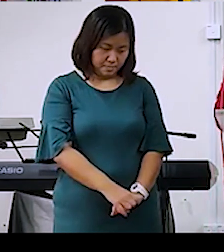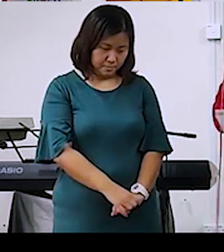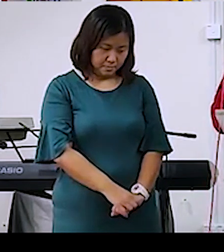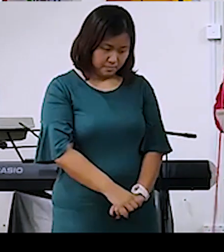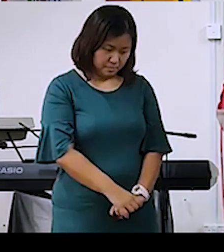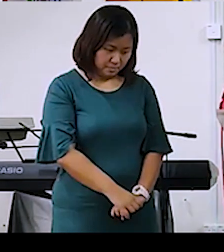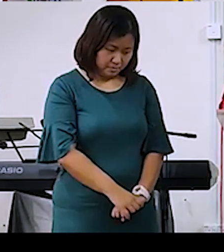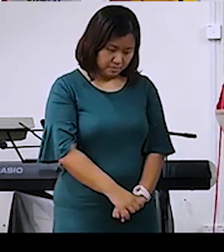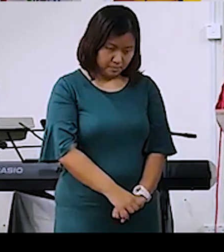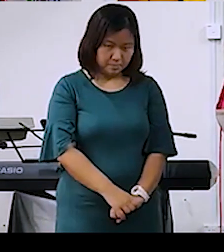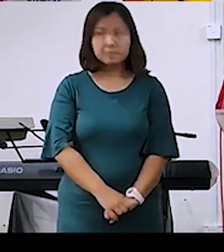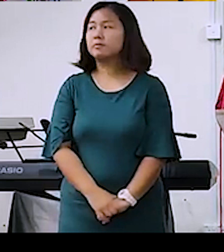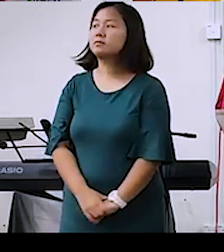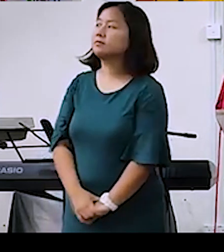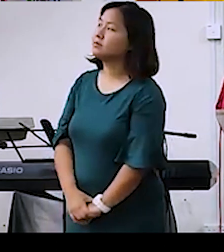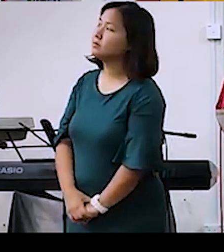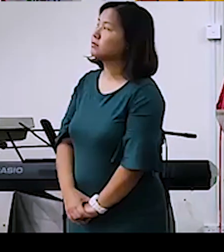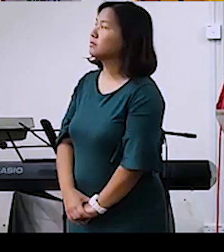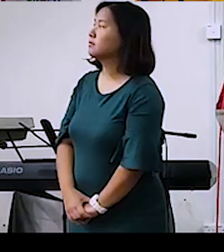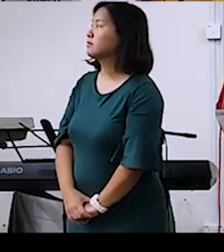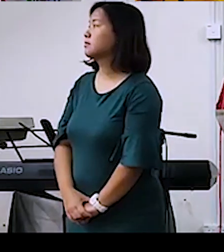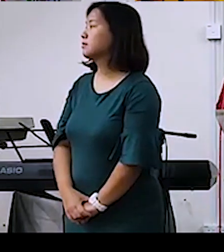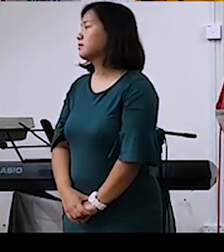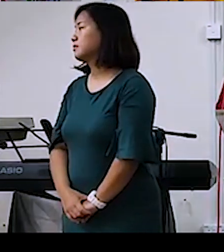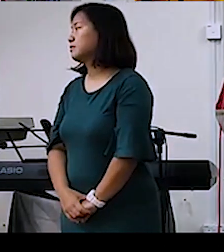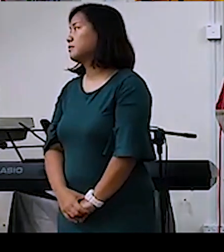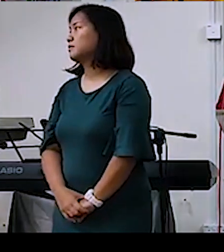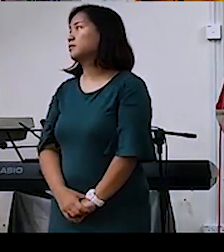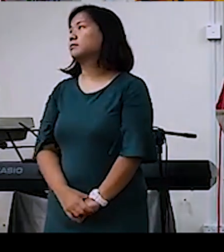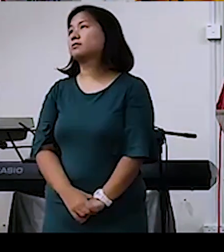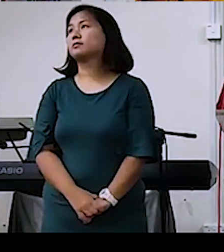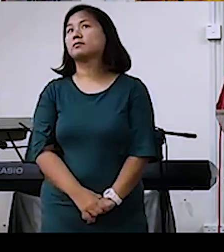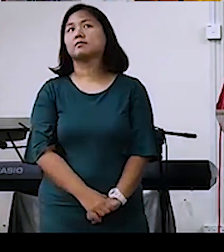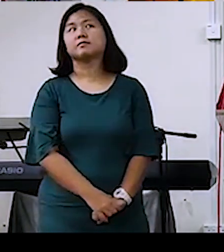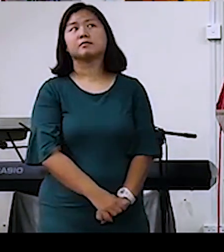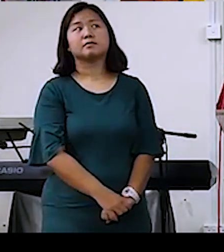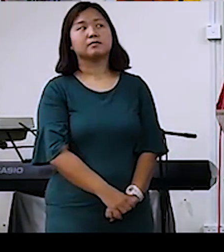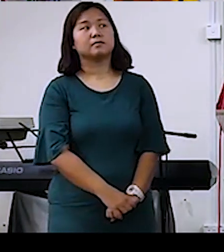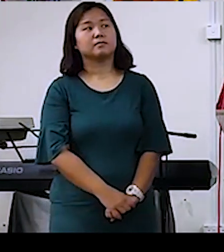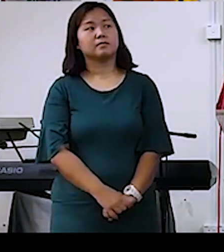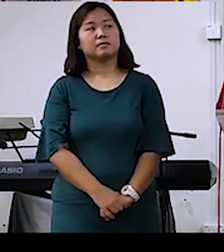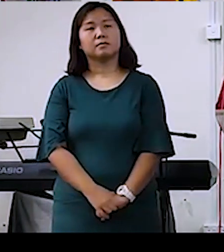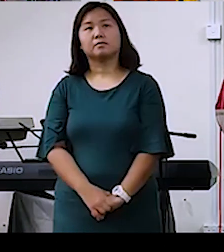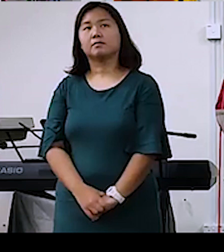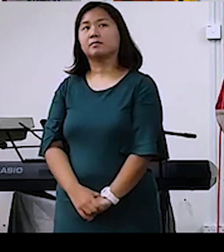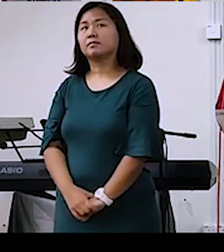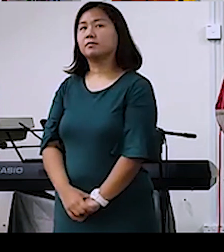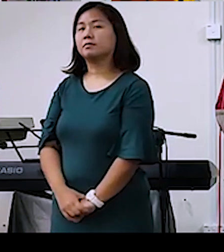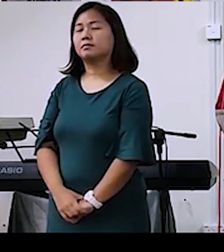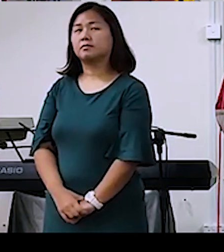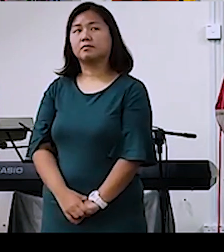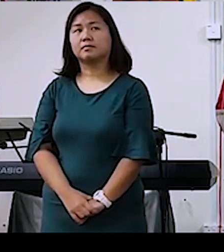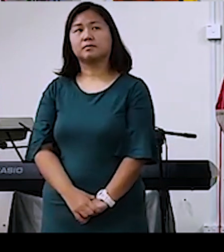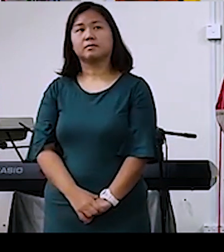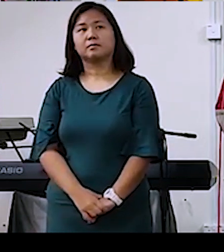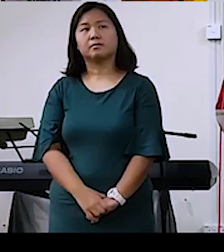里面有这个真神。那么当别人看见这个真神的时候呢，我们的神的名字呢就会将被荣耀。所以我们要